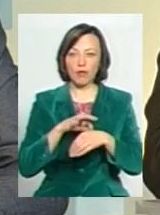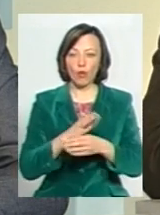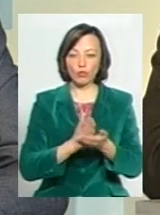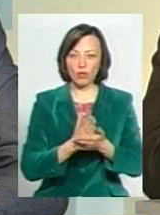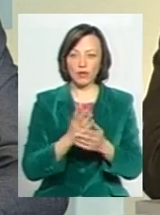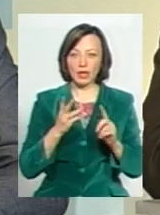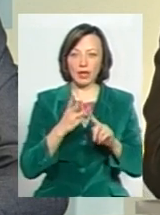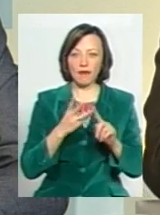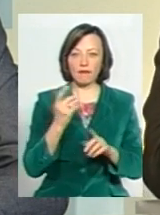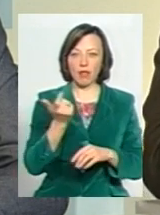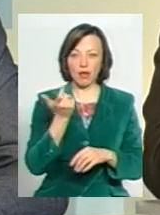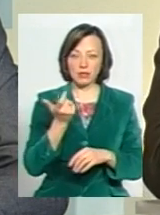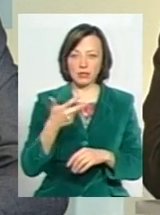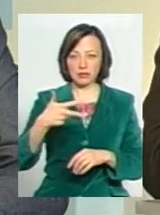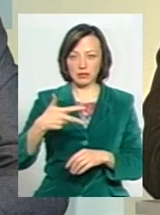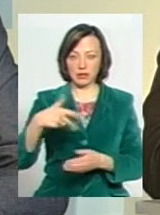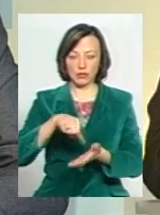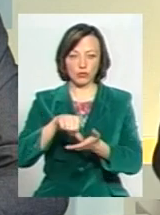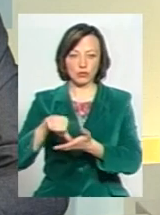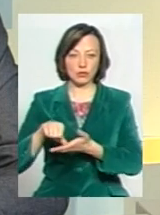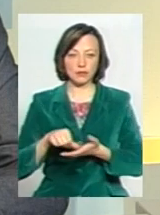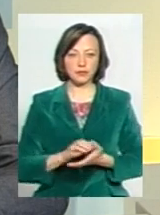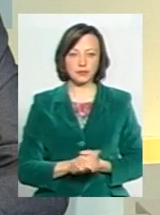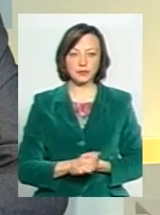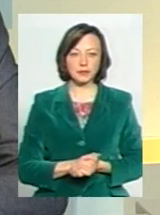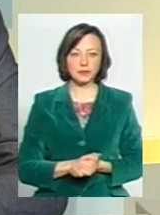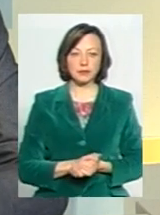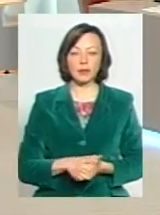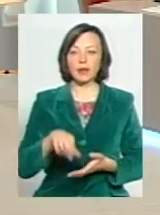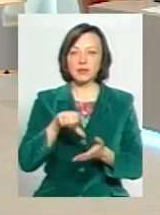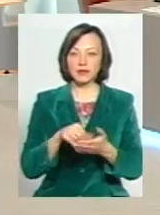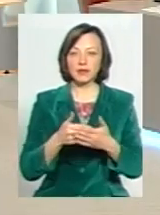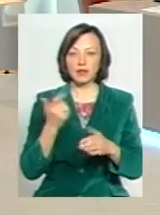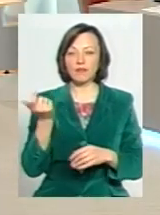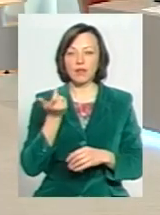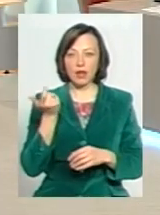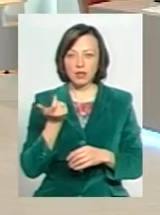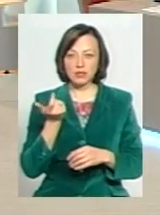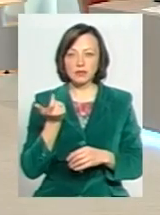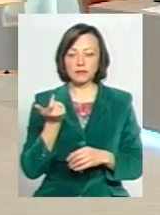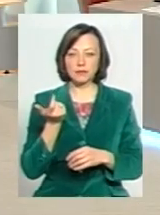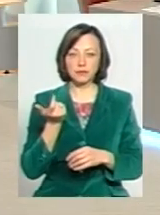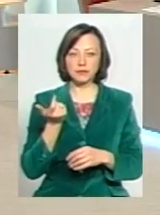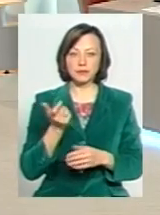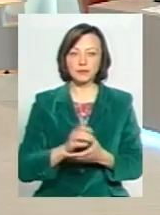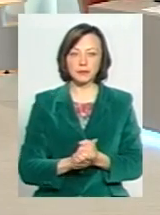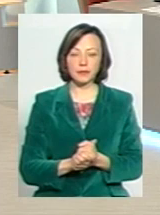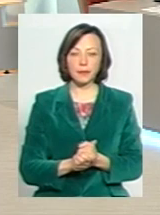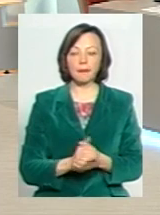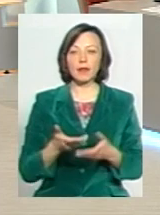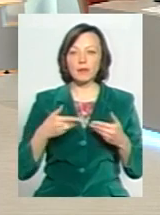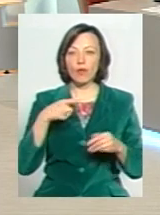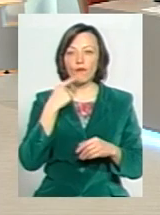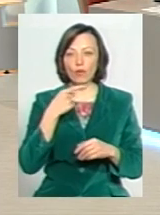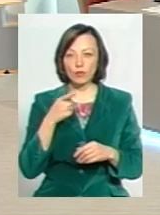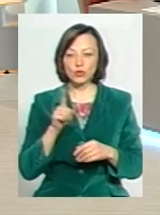і власник. Оце проводить експертне обстеження. Тобто представник від власника може бути присутнім? Просто ми сьогодні говоримо про те, що все